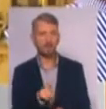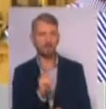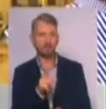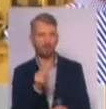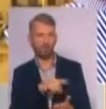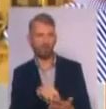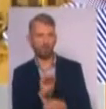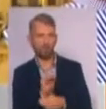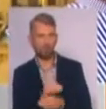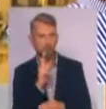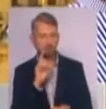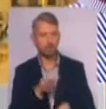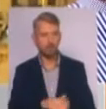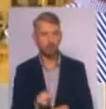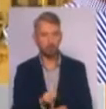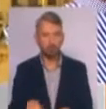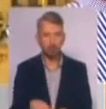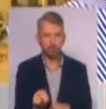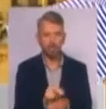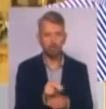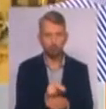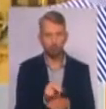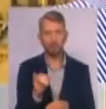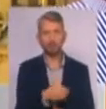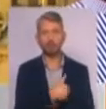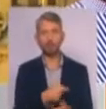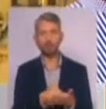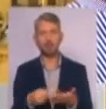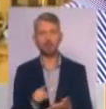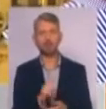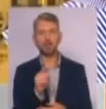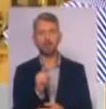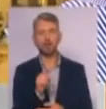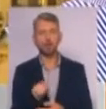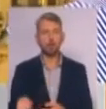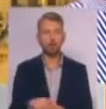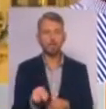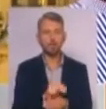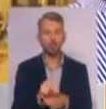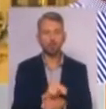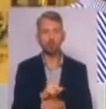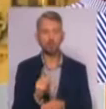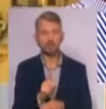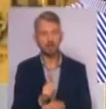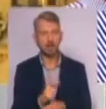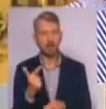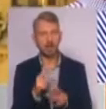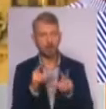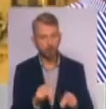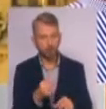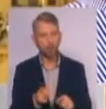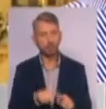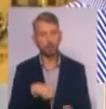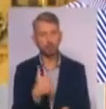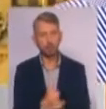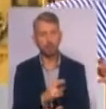помітили, що все ж таки дороги ремонтуються, і хочу зазначити, що вони ремонтуються з гарантією, це головне, тому